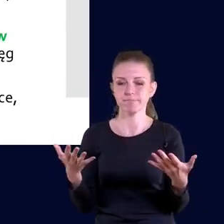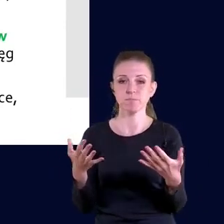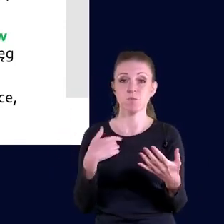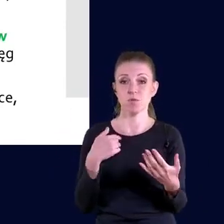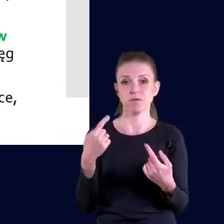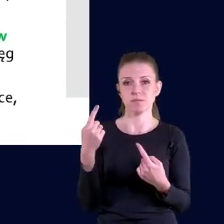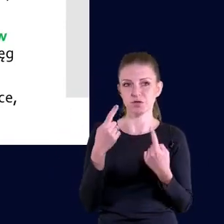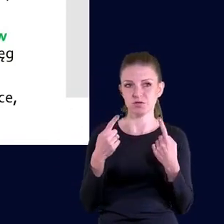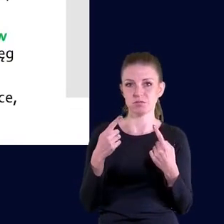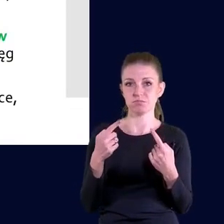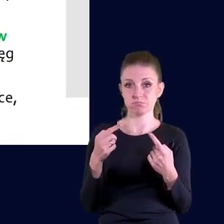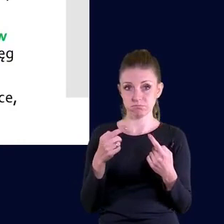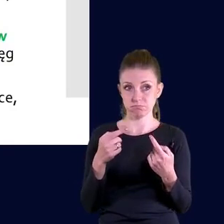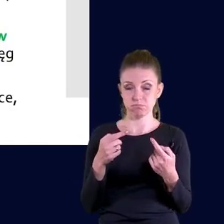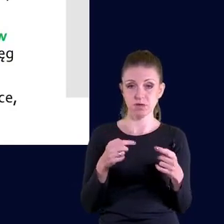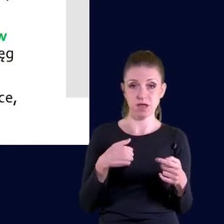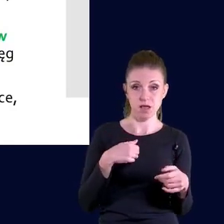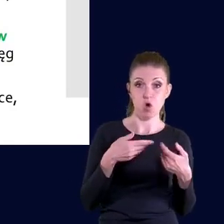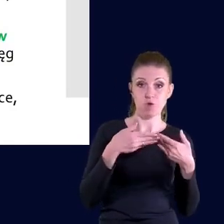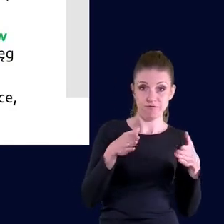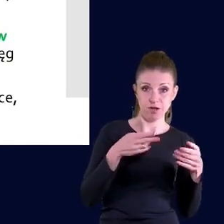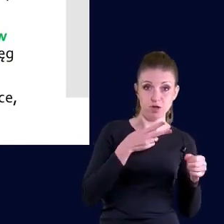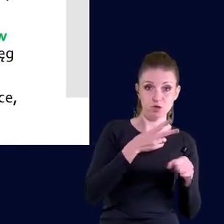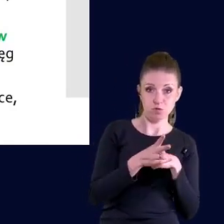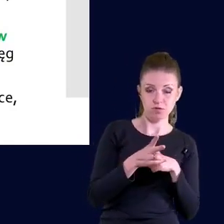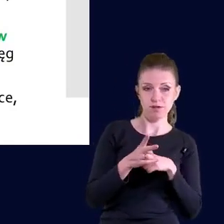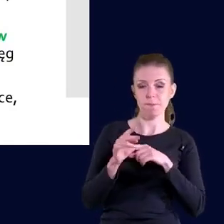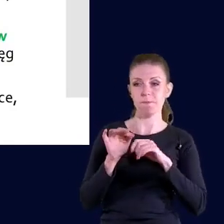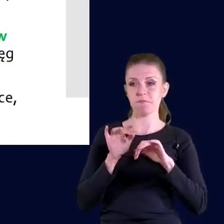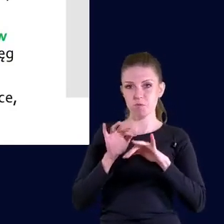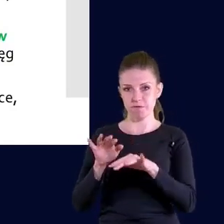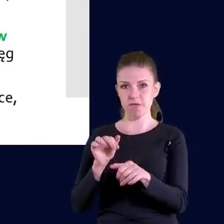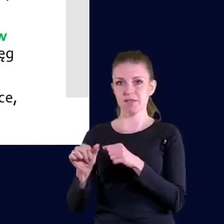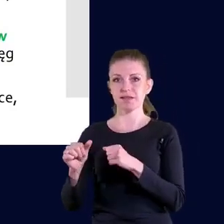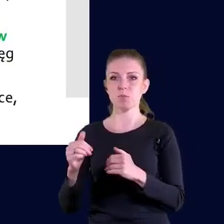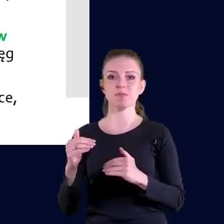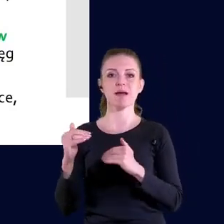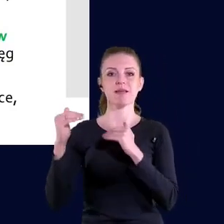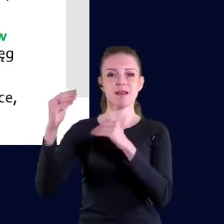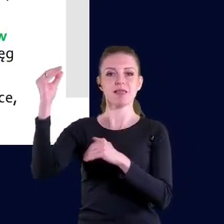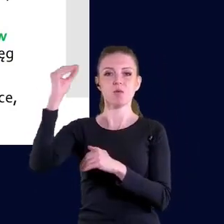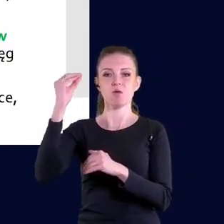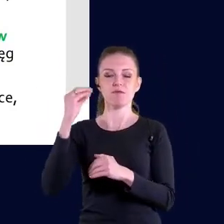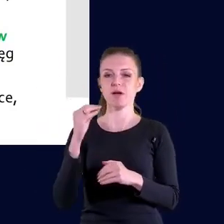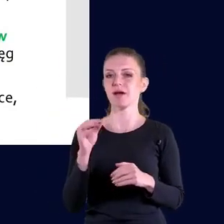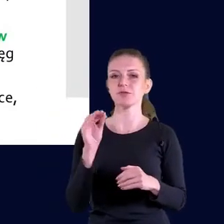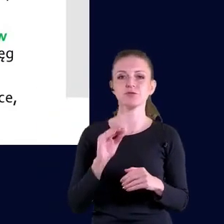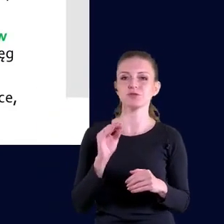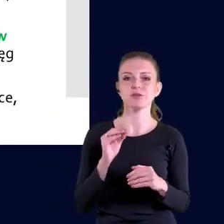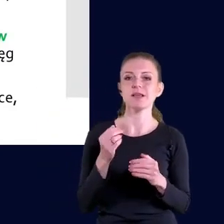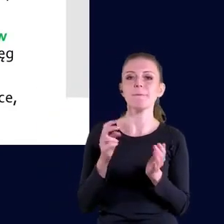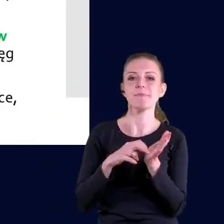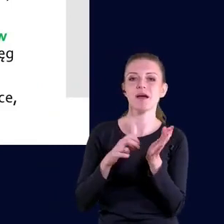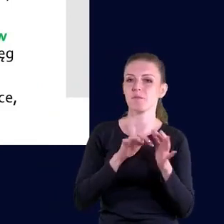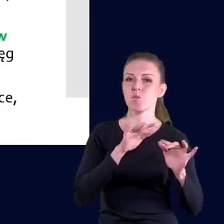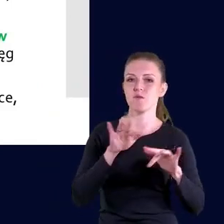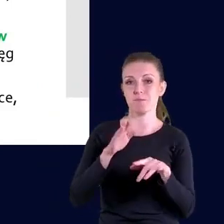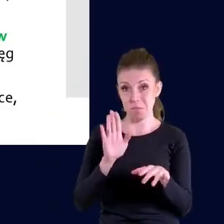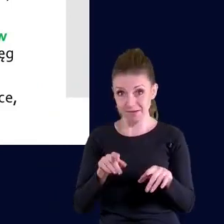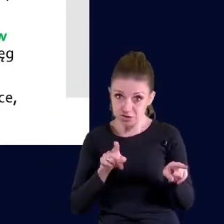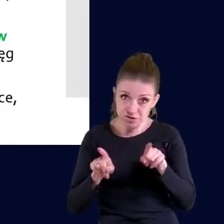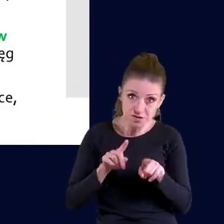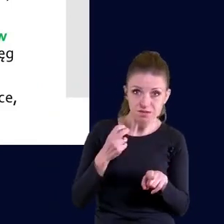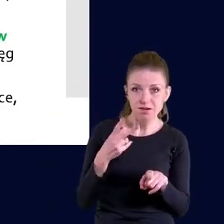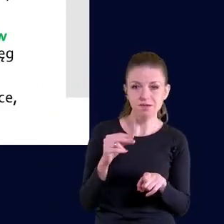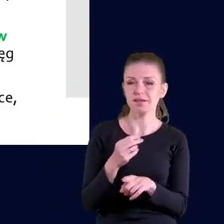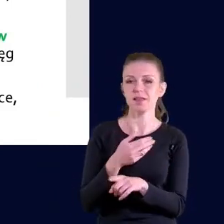karierę pracował ocenę kariery q&a Wspieramy instytucjonalnie otwartą